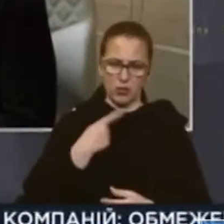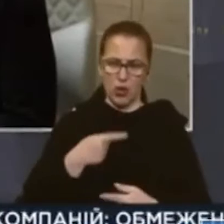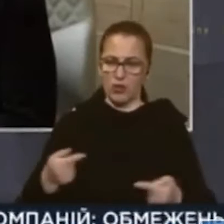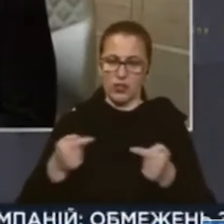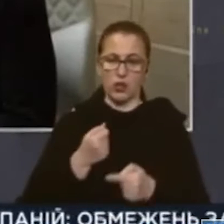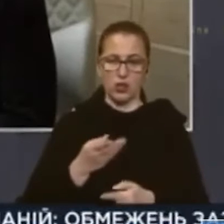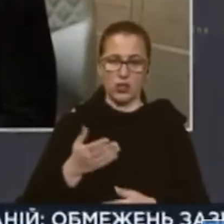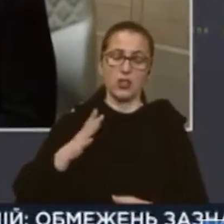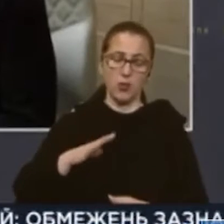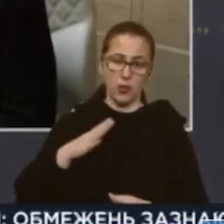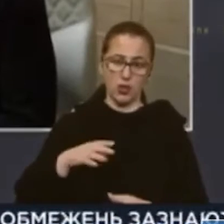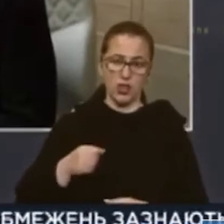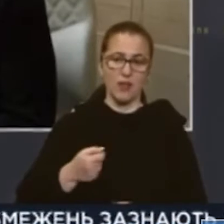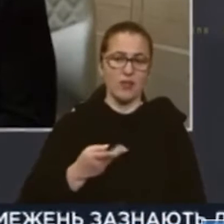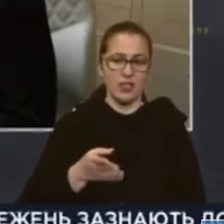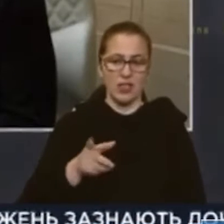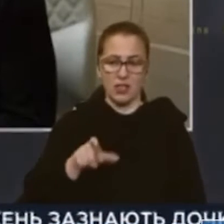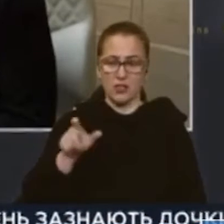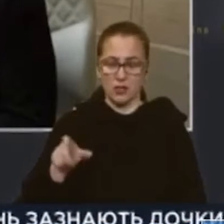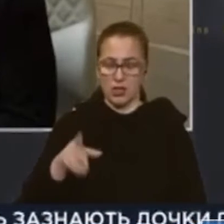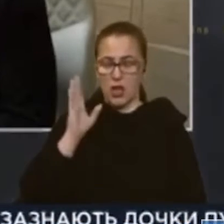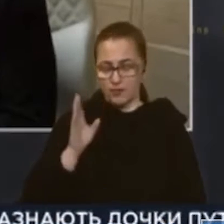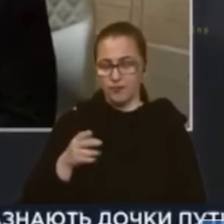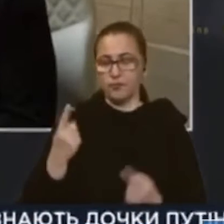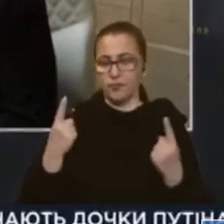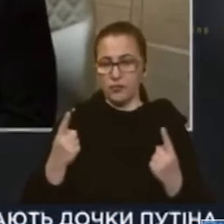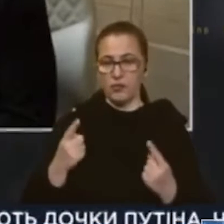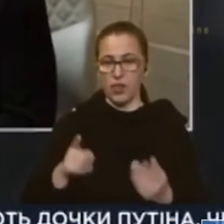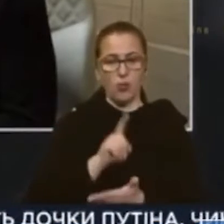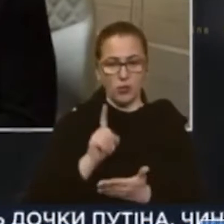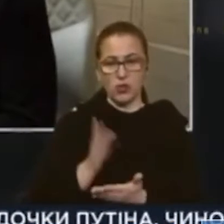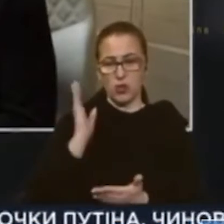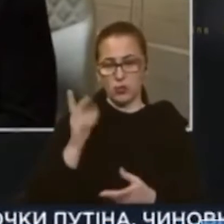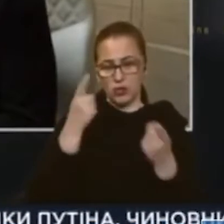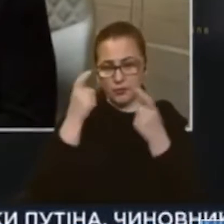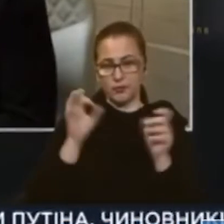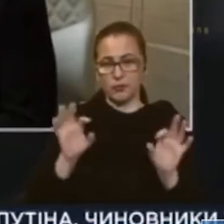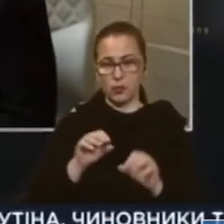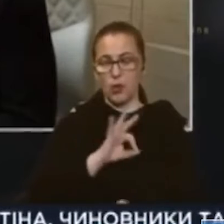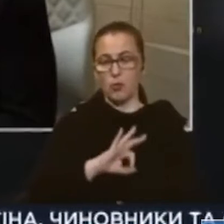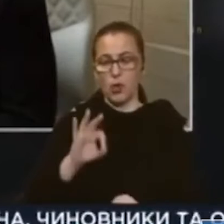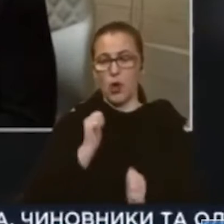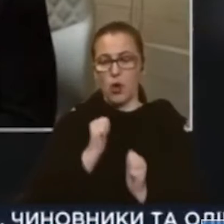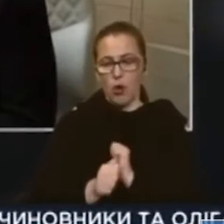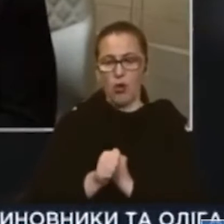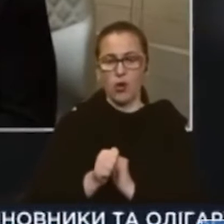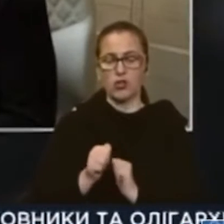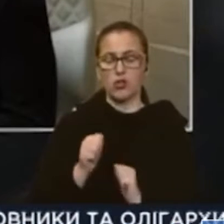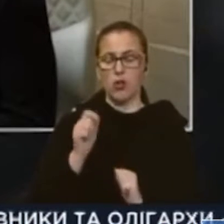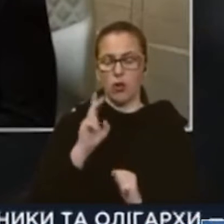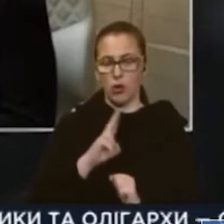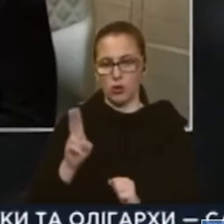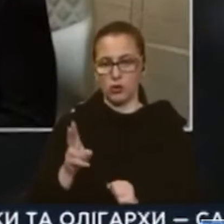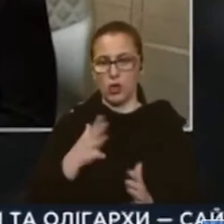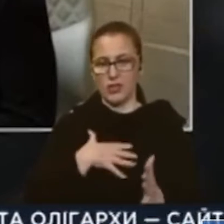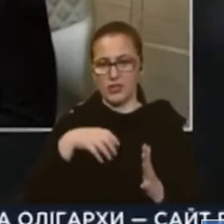почекаємо. Цифри будуть, звичайно, великими, і ми обов'язково будемо інформувати про кожного, хто